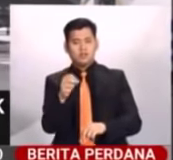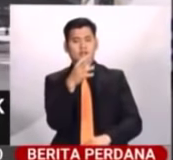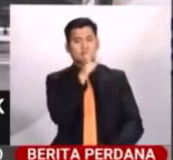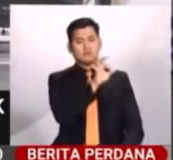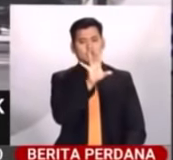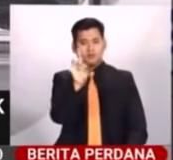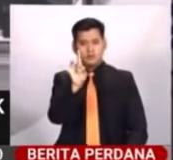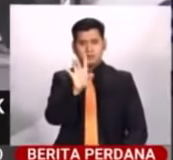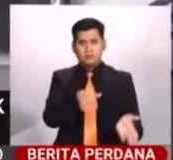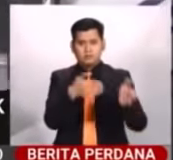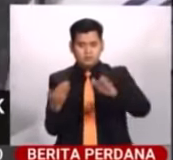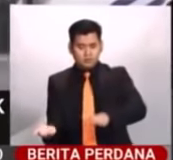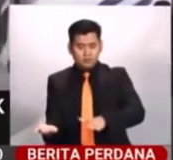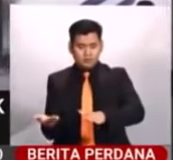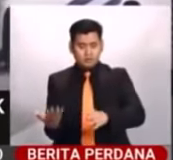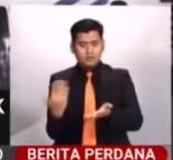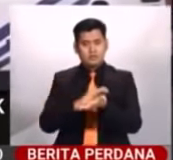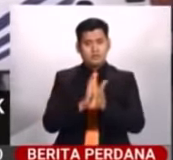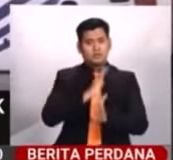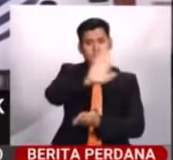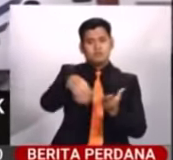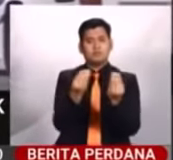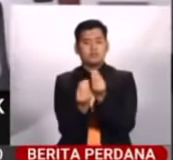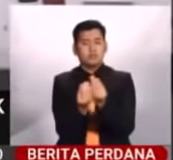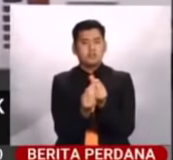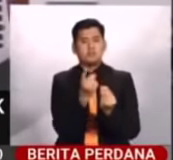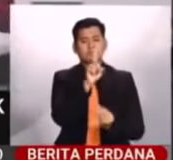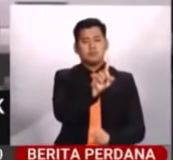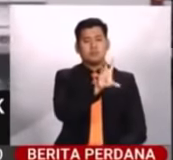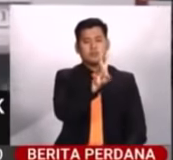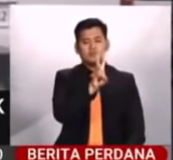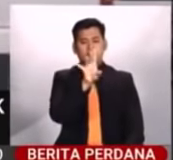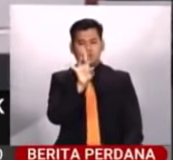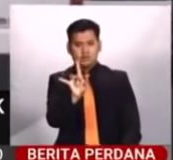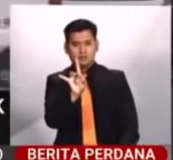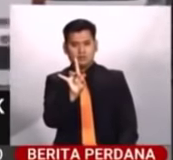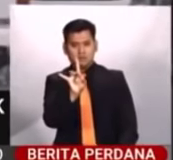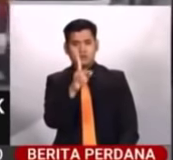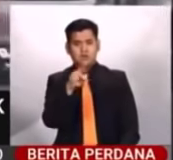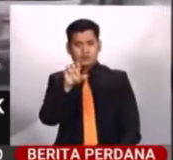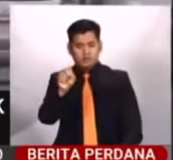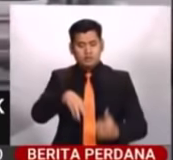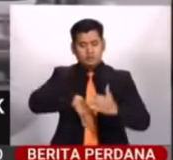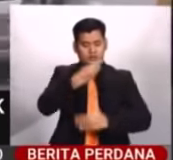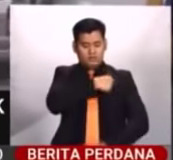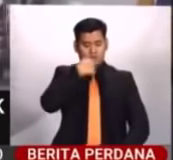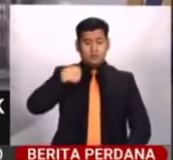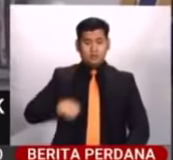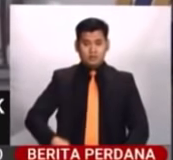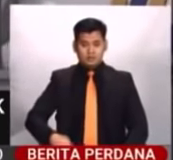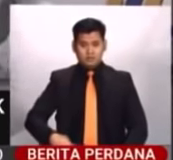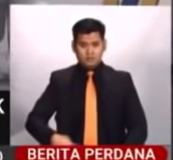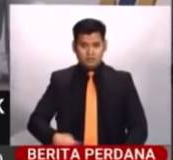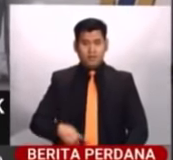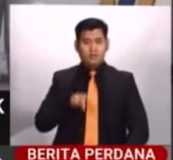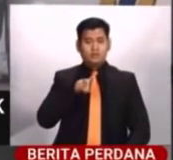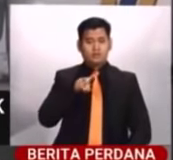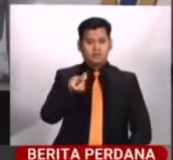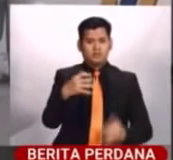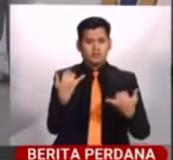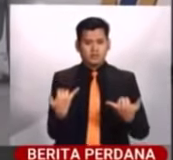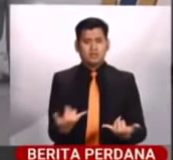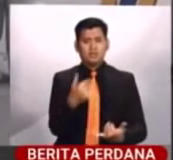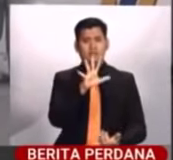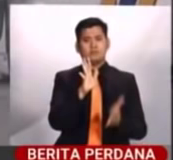kes menjadikan keseluruhannya 1,868 kes. Di luar China, COVID-19 telah menyebabkan 5 orang